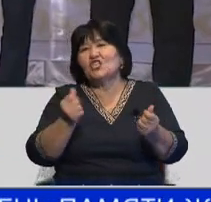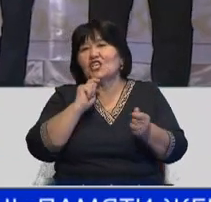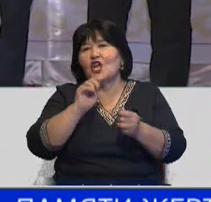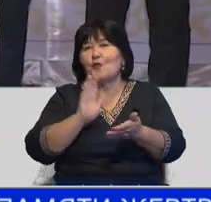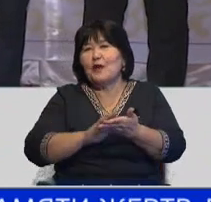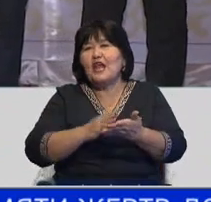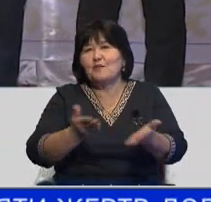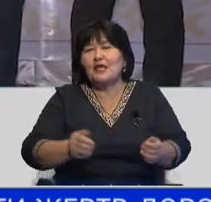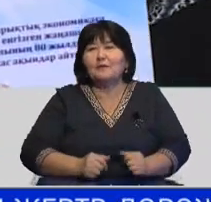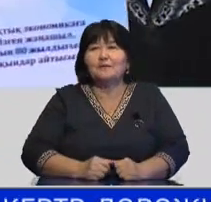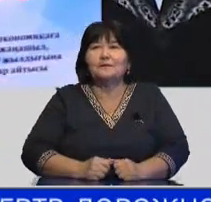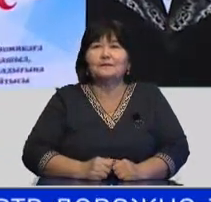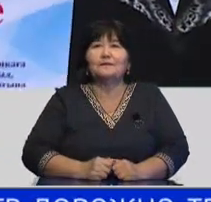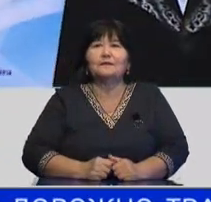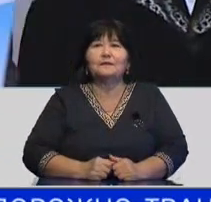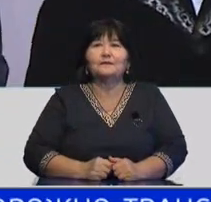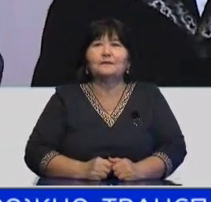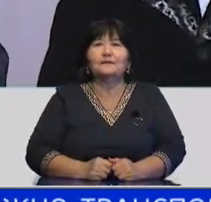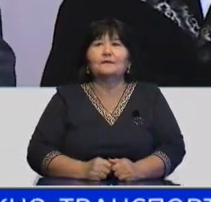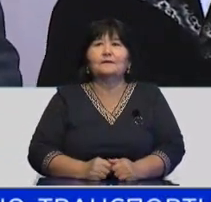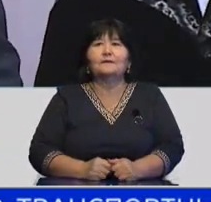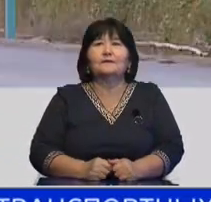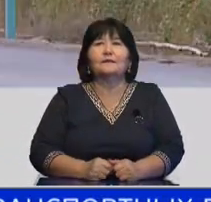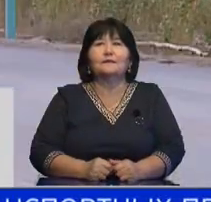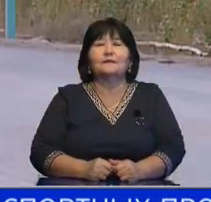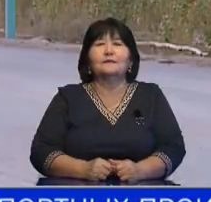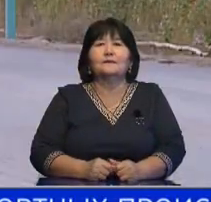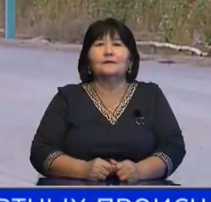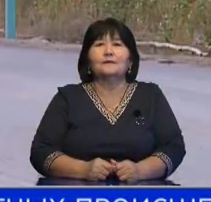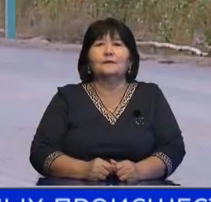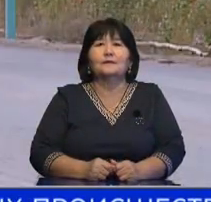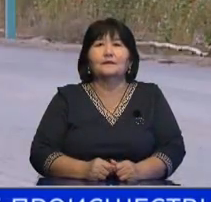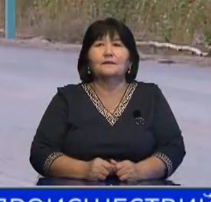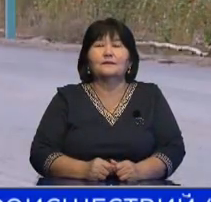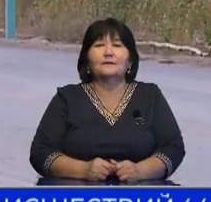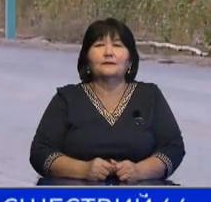премии. Лимар Эргебаева, Асхар Тажиев, Паужан Кужамуратов, Турихан Кужахметов, телеканал Кызылорда.